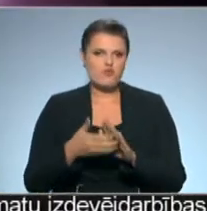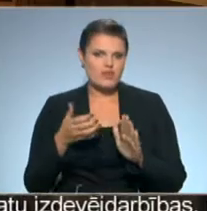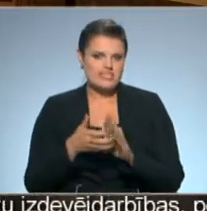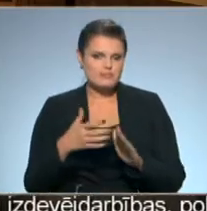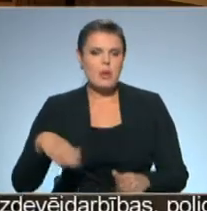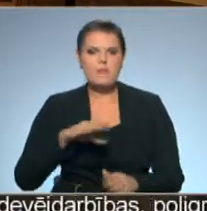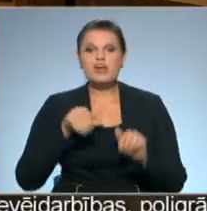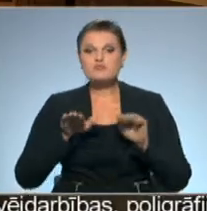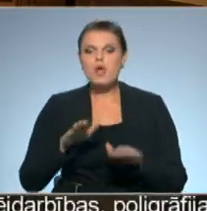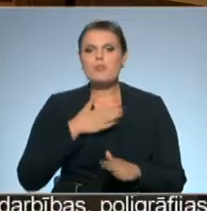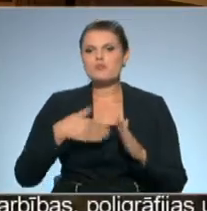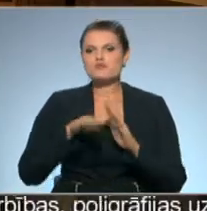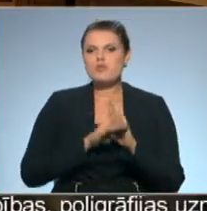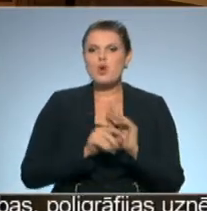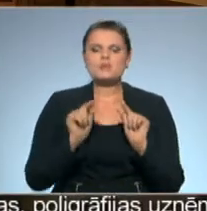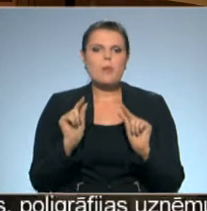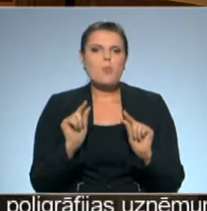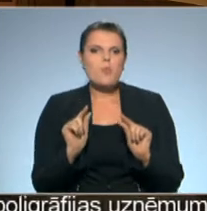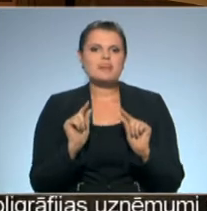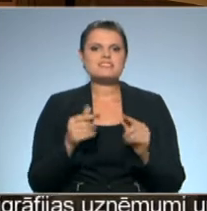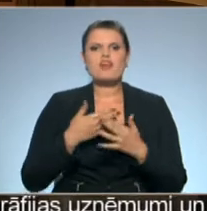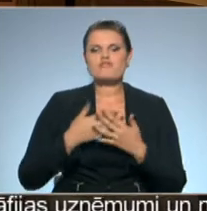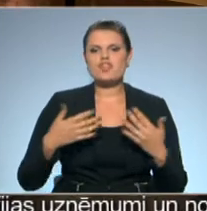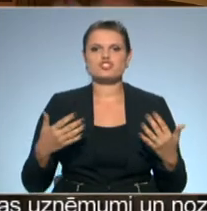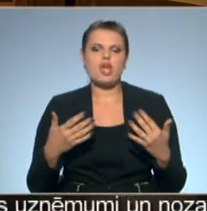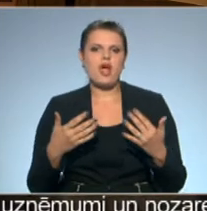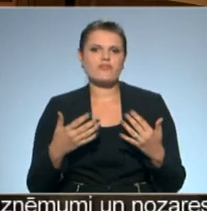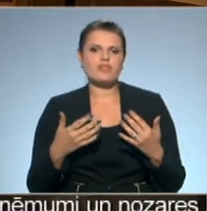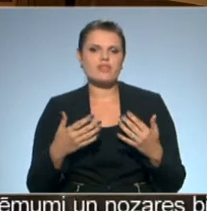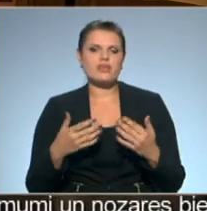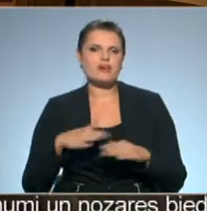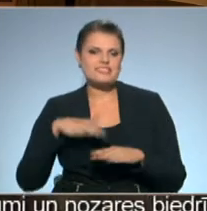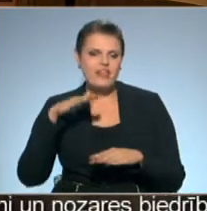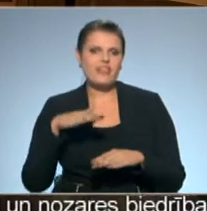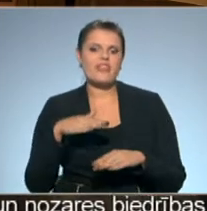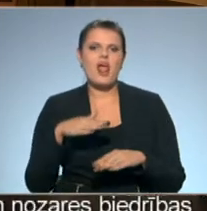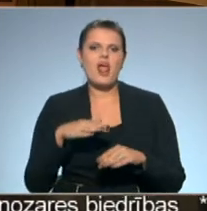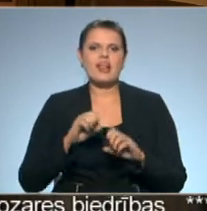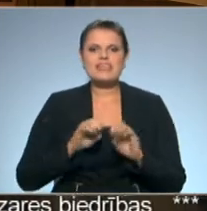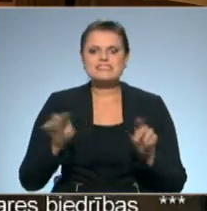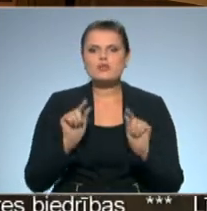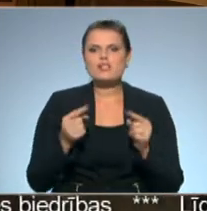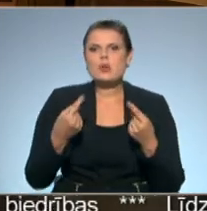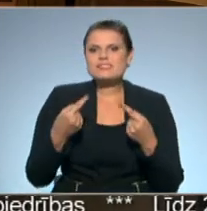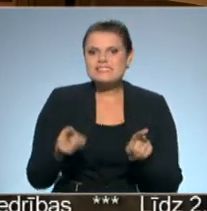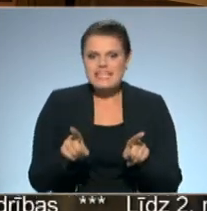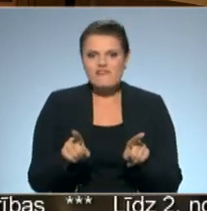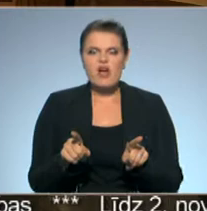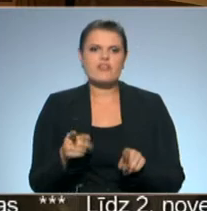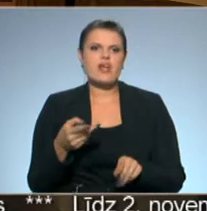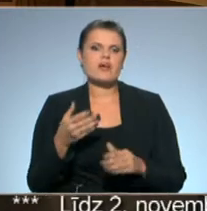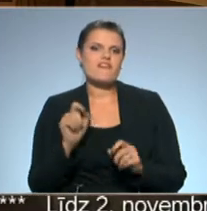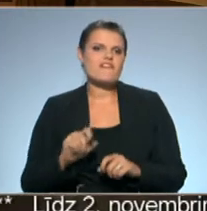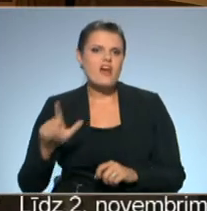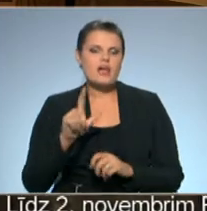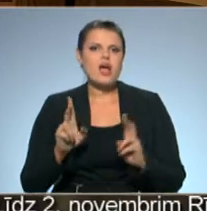nolēmām vienkārši mūsu programmu mazliet tā kā tāda dažādības labad. Izklātot mazliet citādāk, vairāk